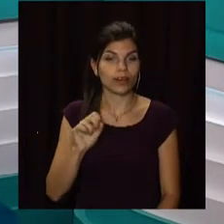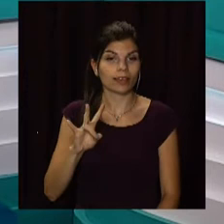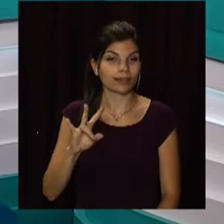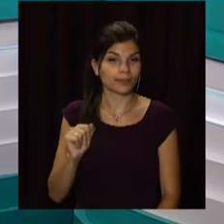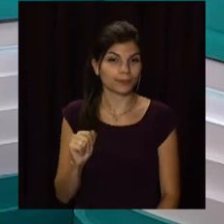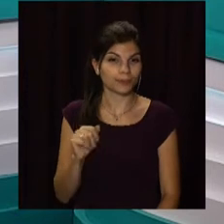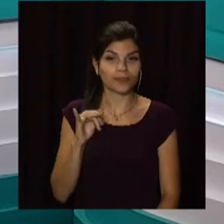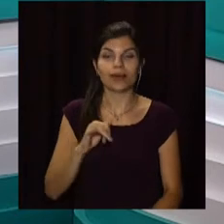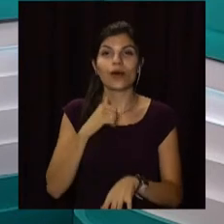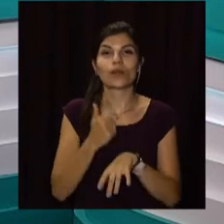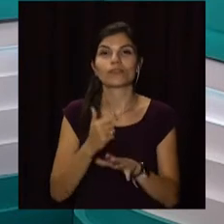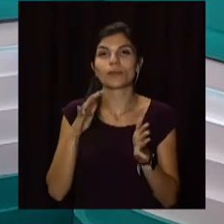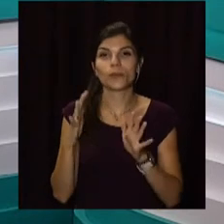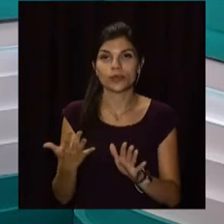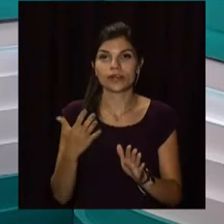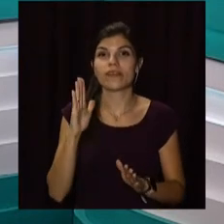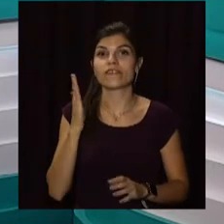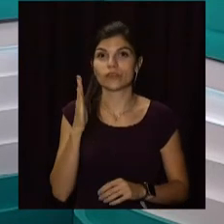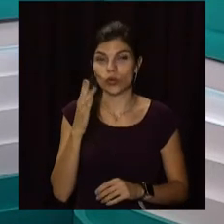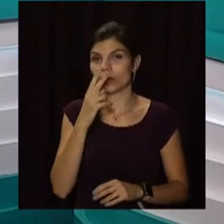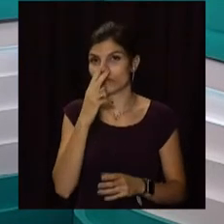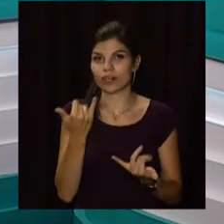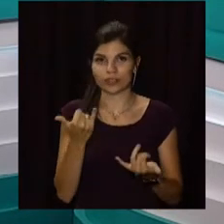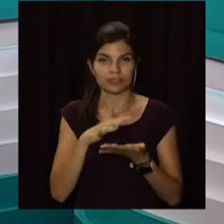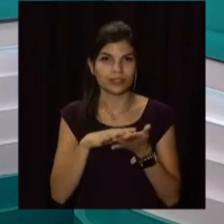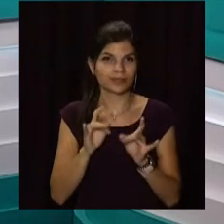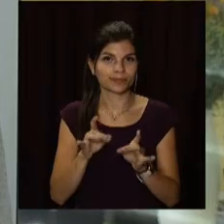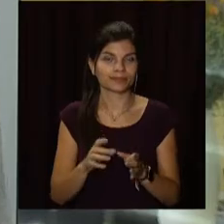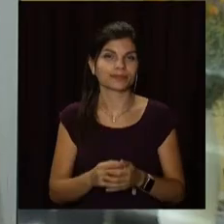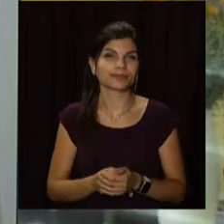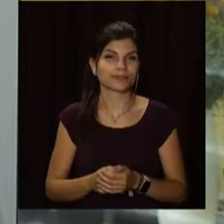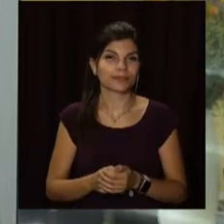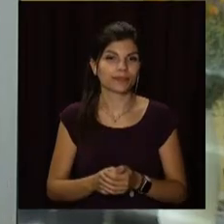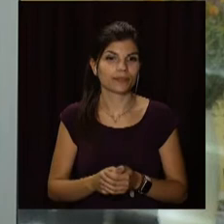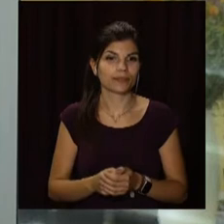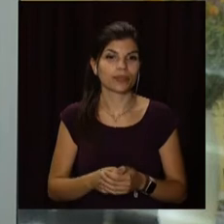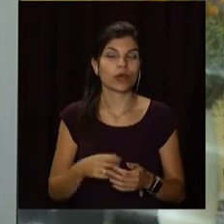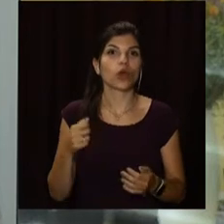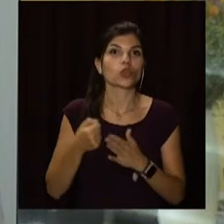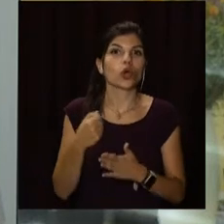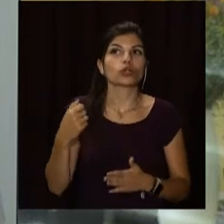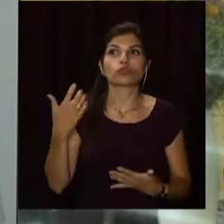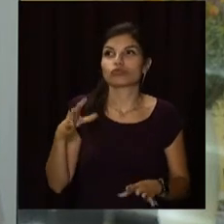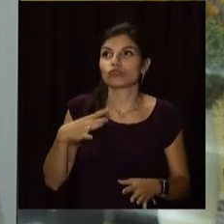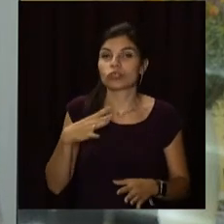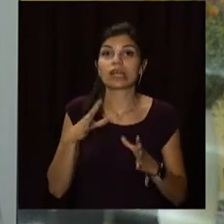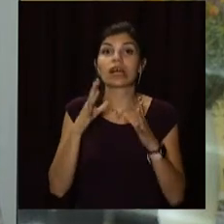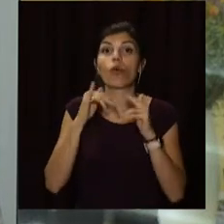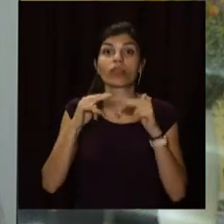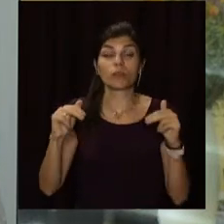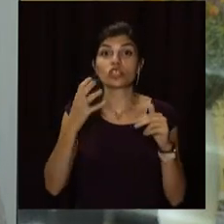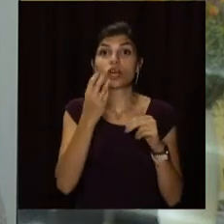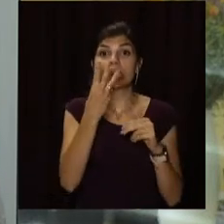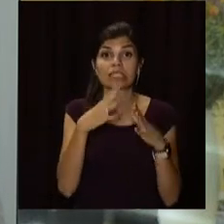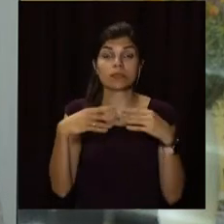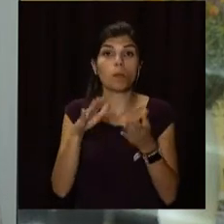Юліана Пуговкіна. І про головні події вівторка дивіться просто зараз. Дочекалися. У Дніпрі ще три сім'ї